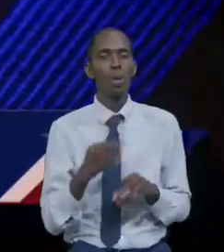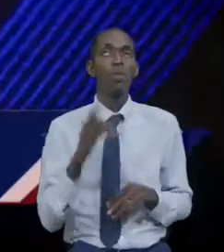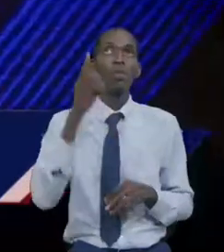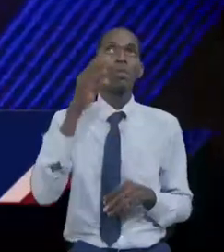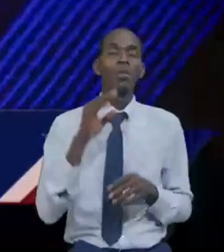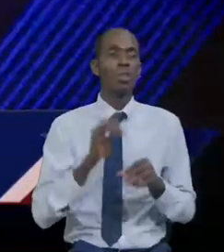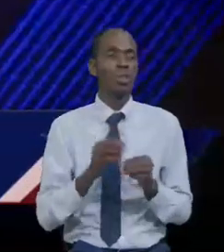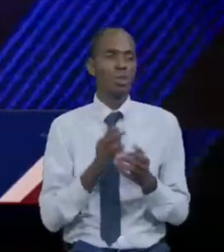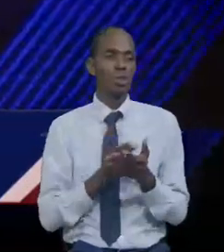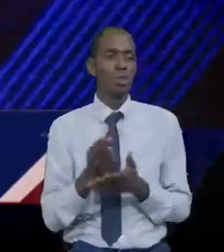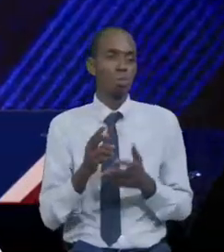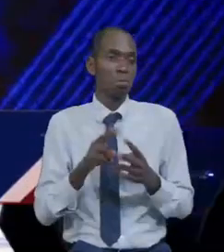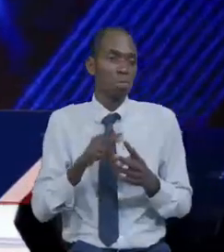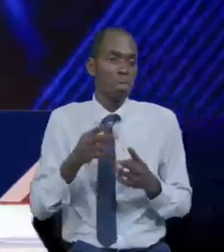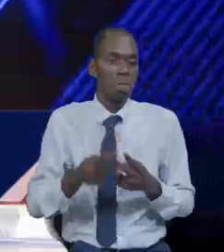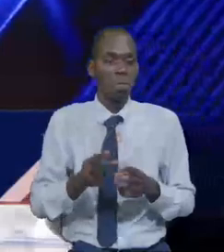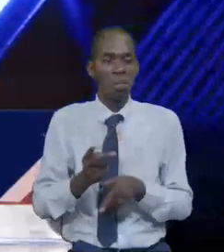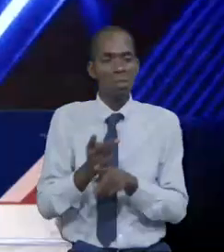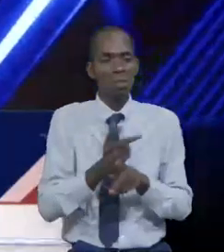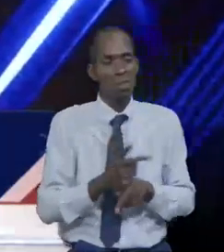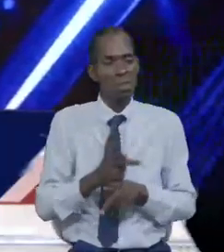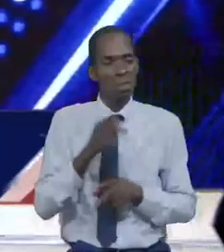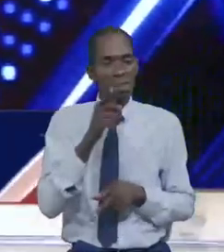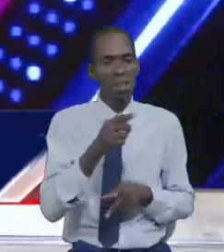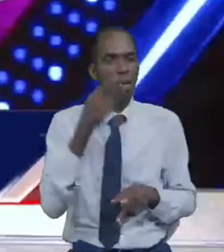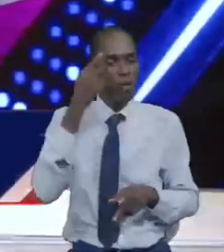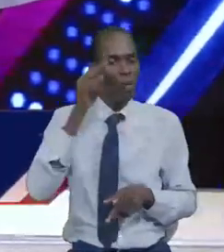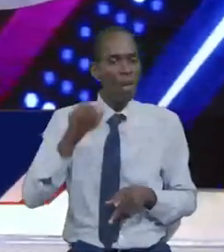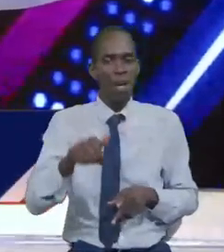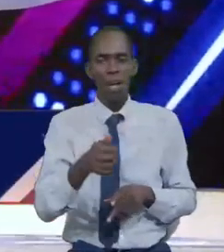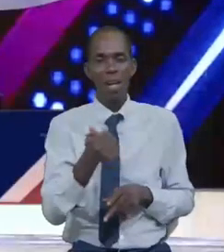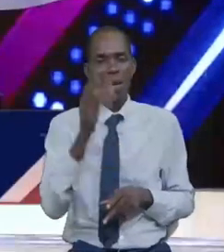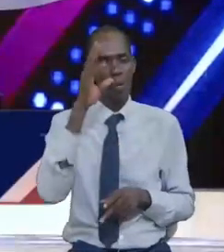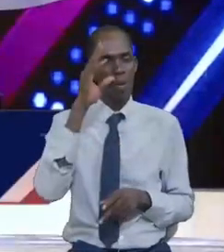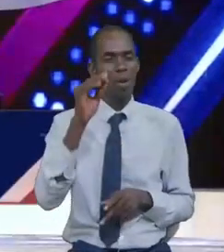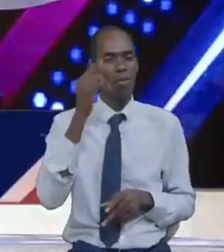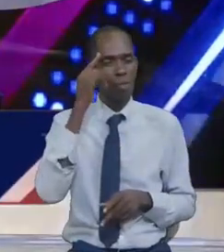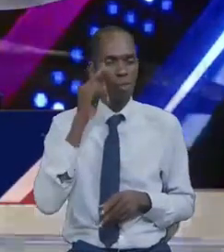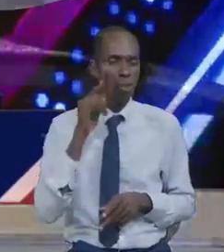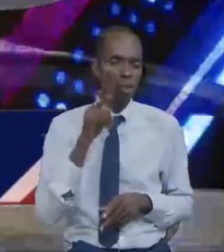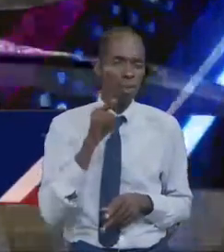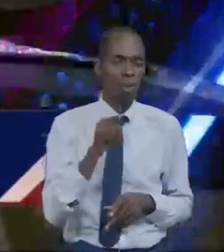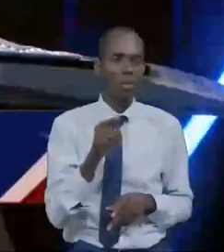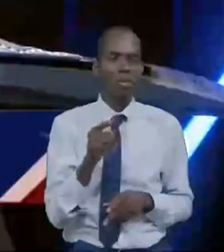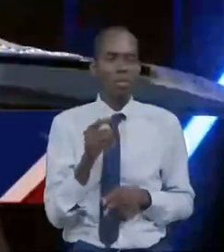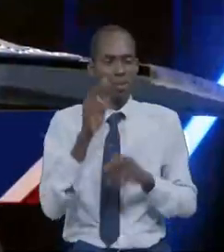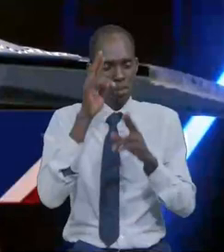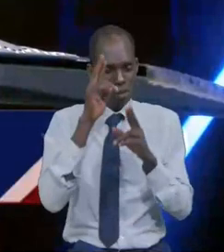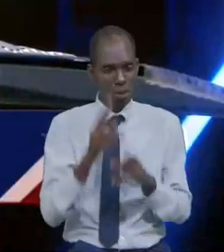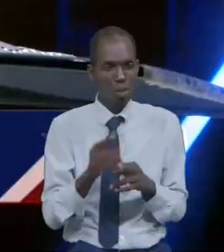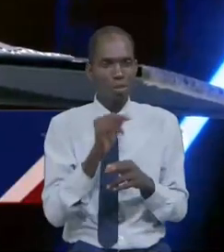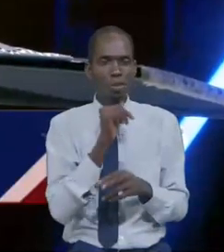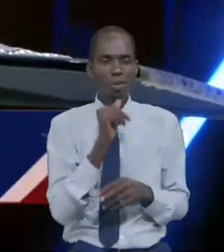vérité, sans t'inquiéter de personne, car tu ne regardes pas